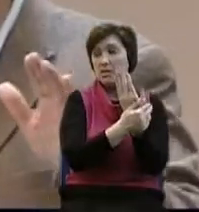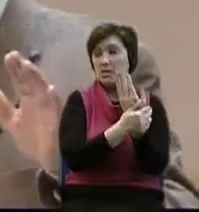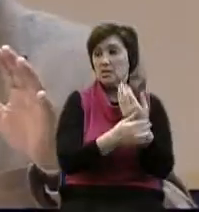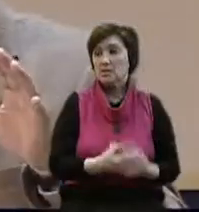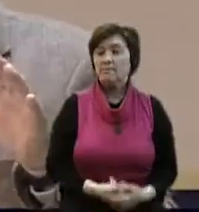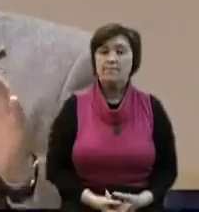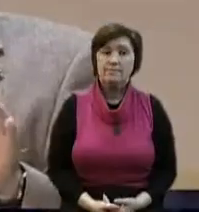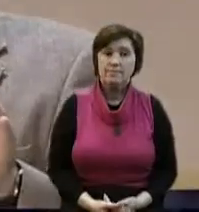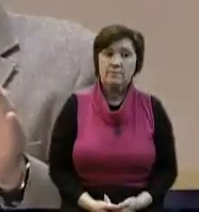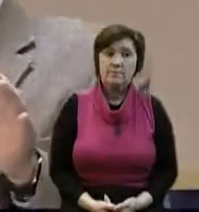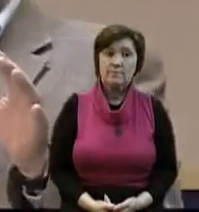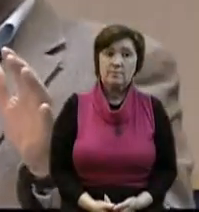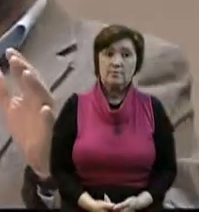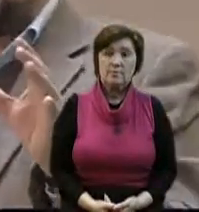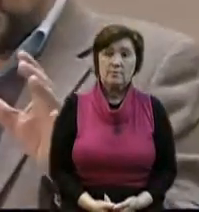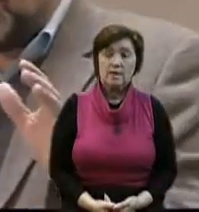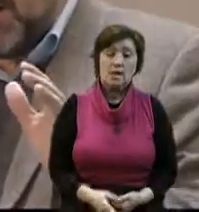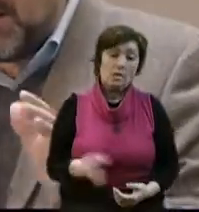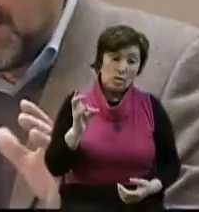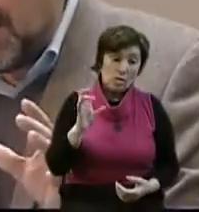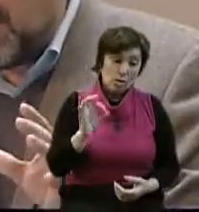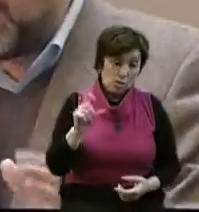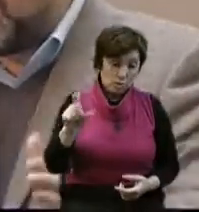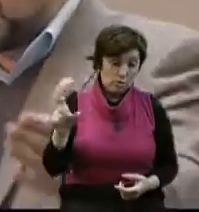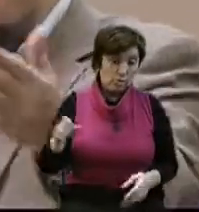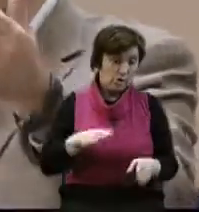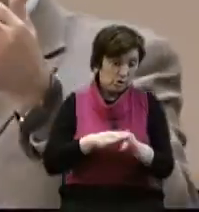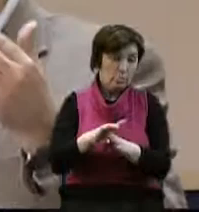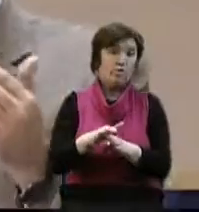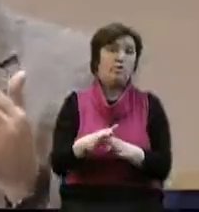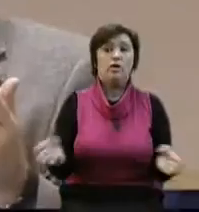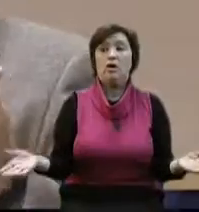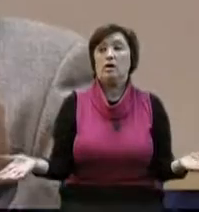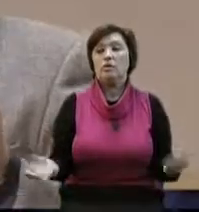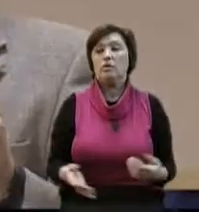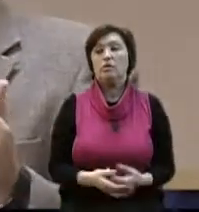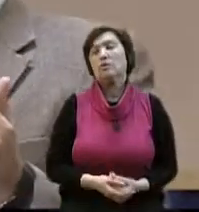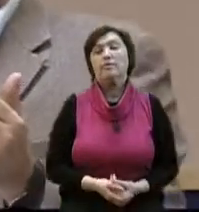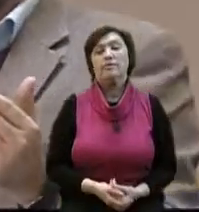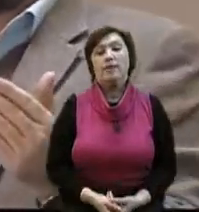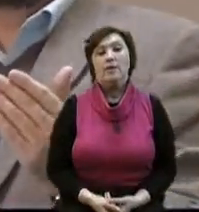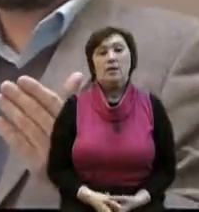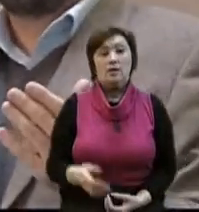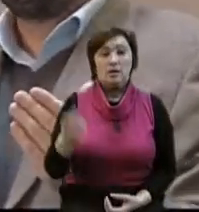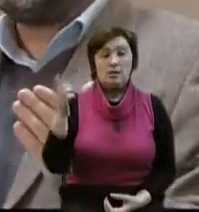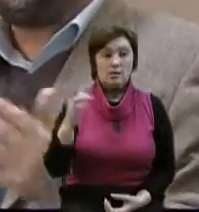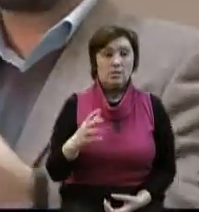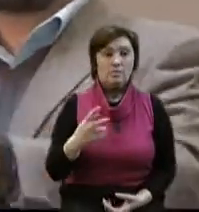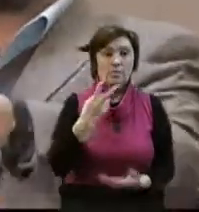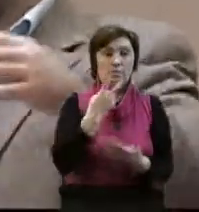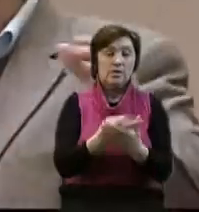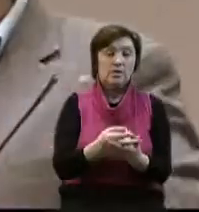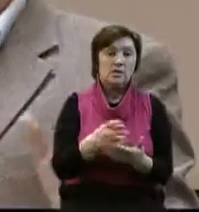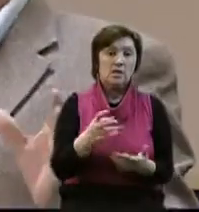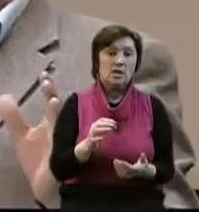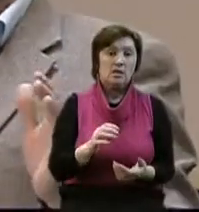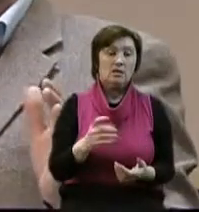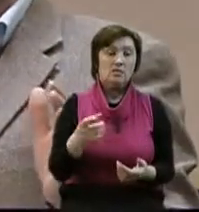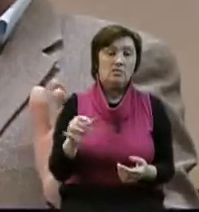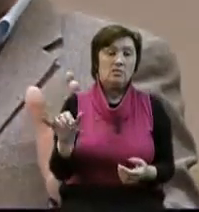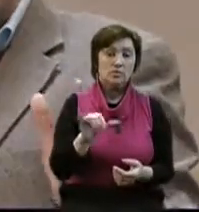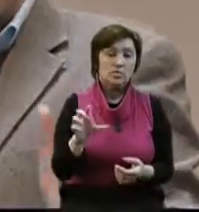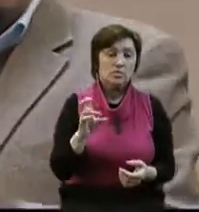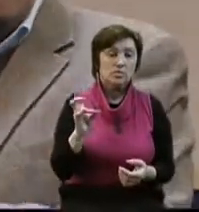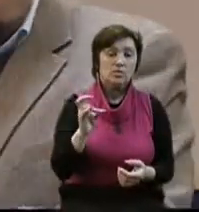менее, люди соблюдают их. И Господь показал нам, в том числе и в этой истории с субботой, что нам нужно держаться Божьего